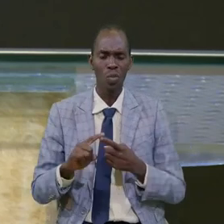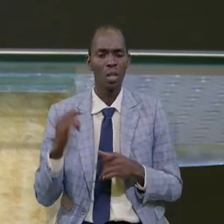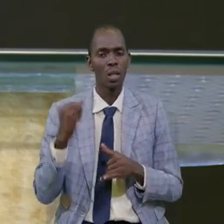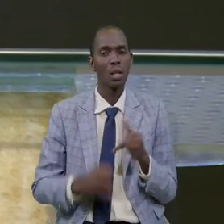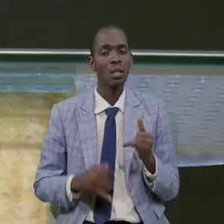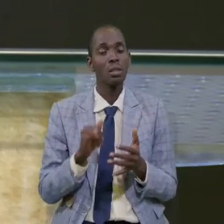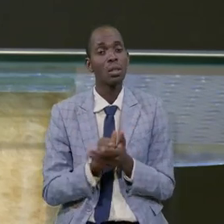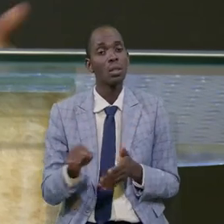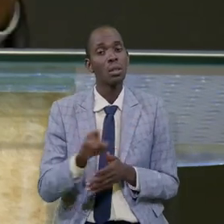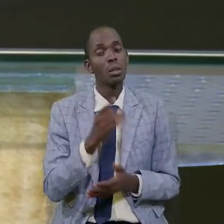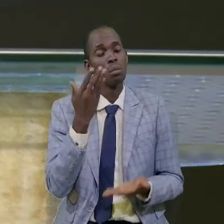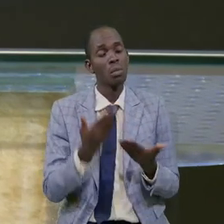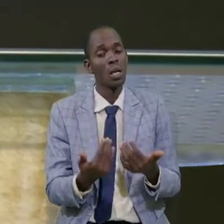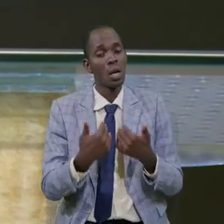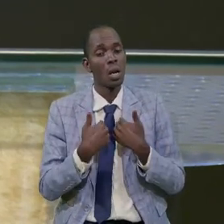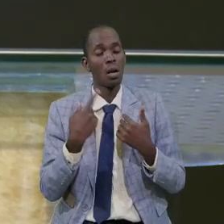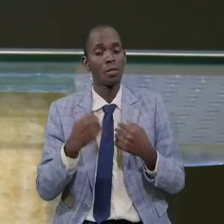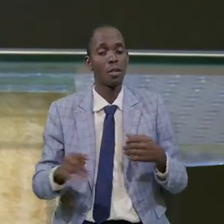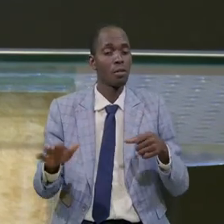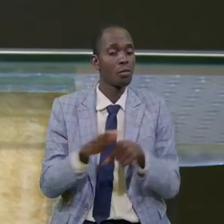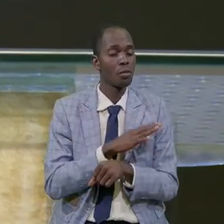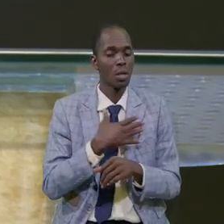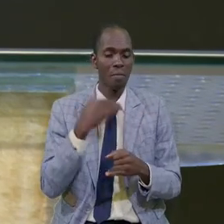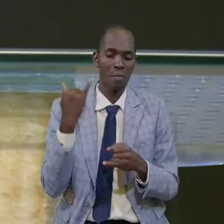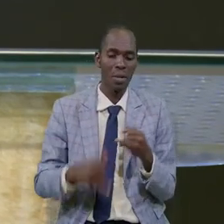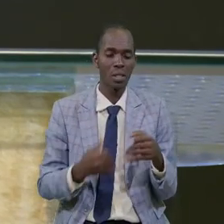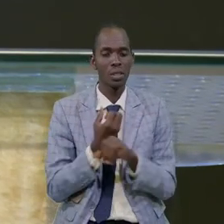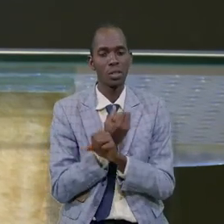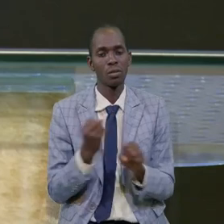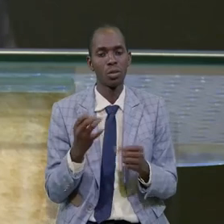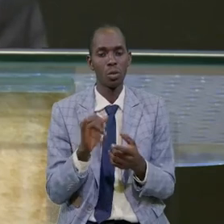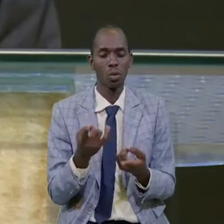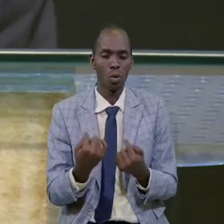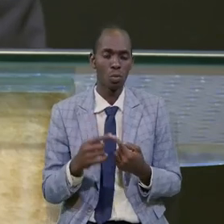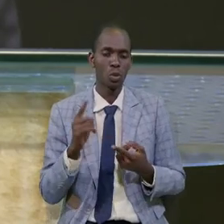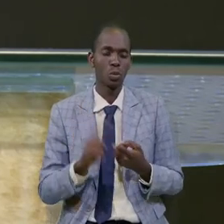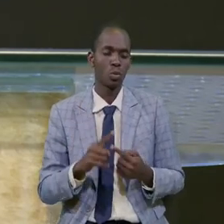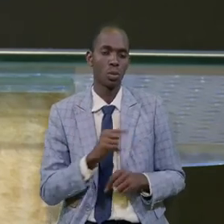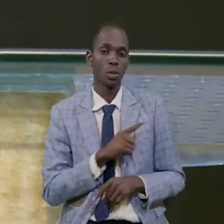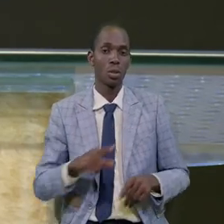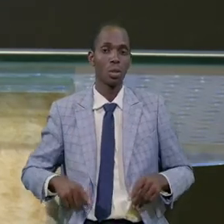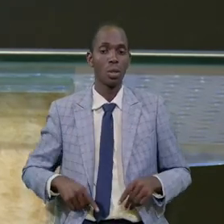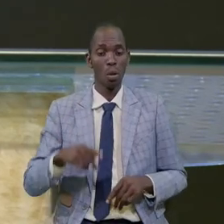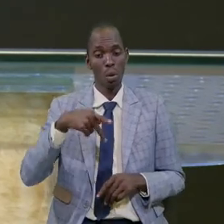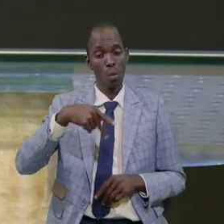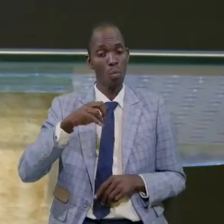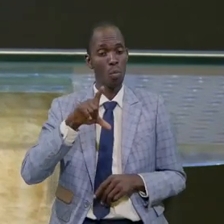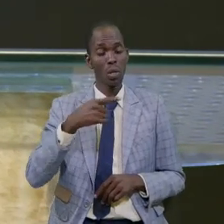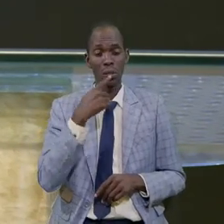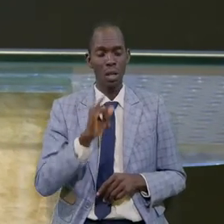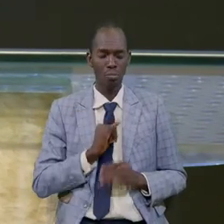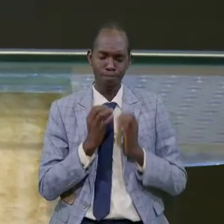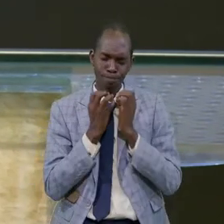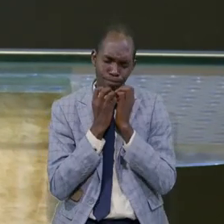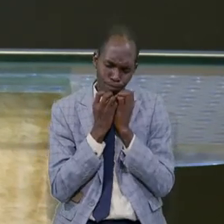salut, le salut final qui viendra du Seigneur. Et l'apôtre Paul dit que je